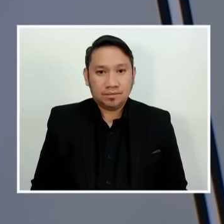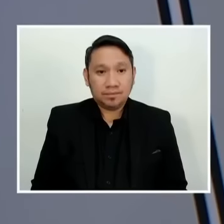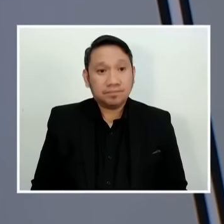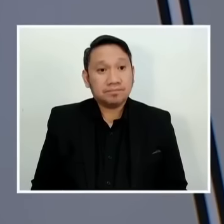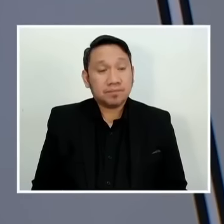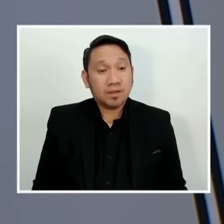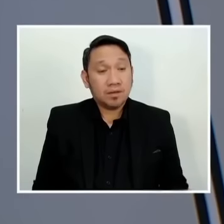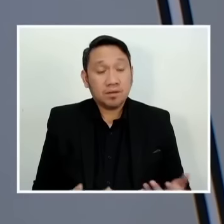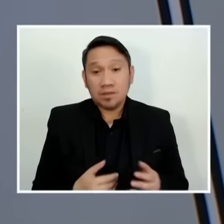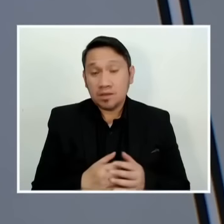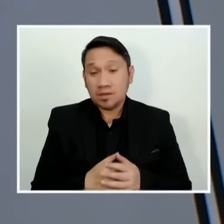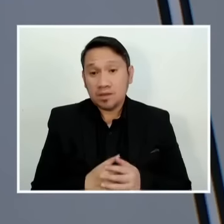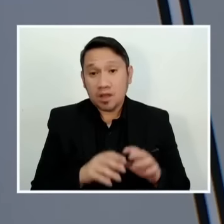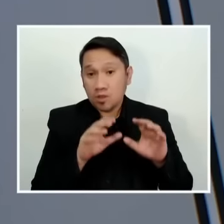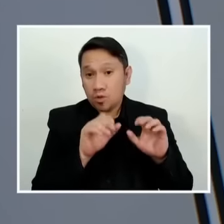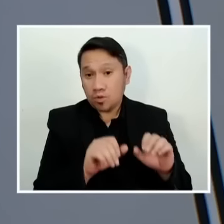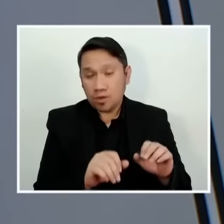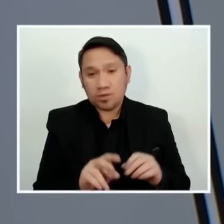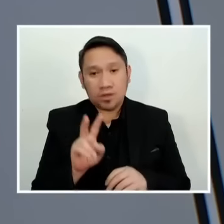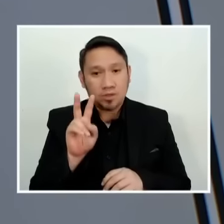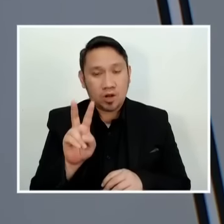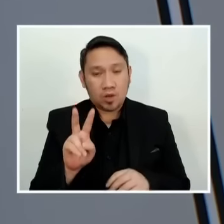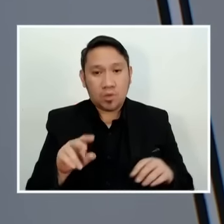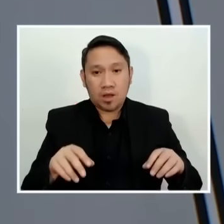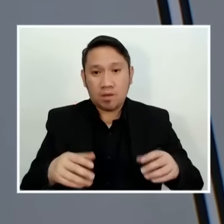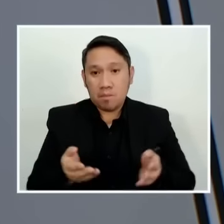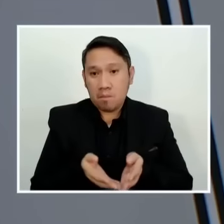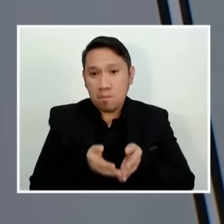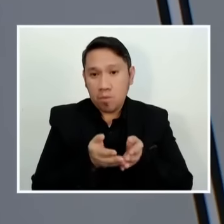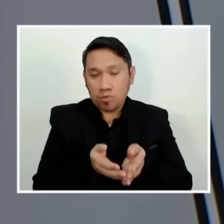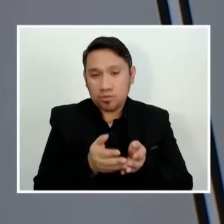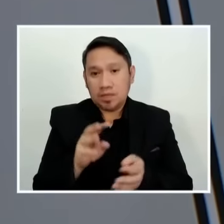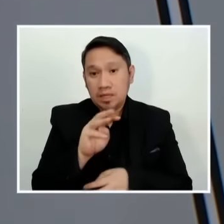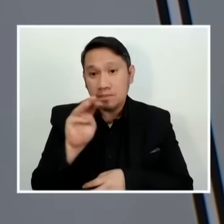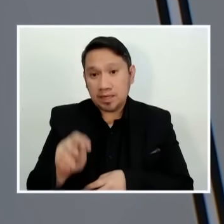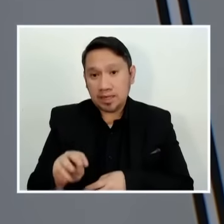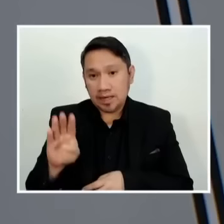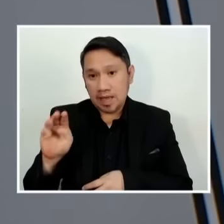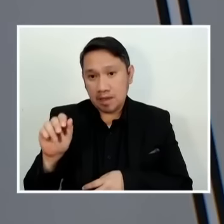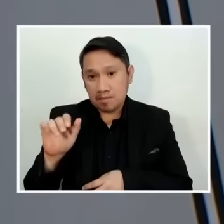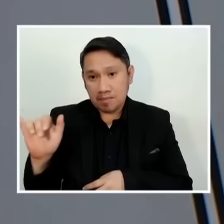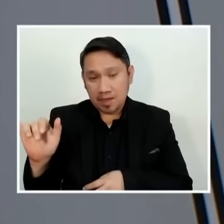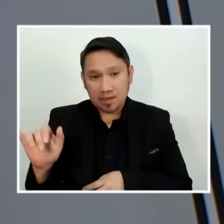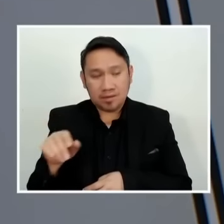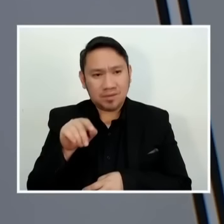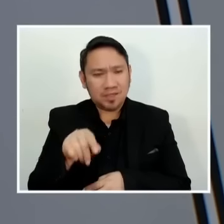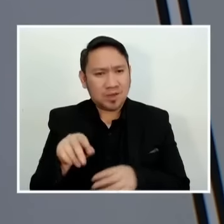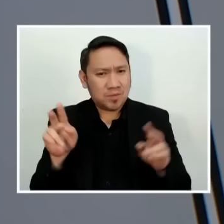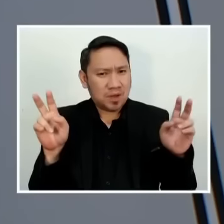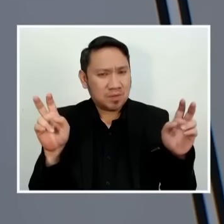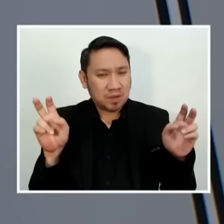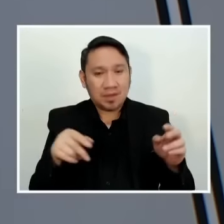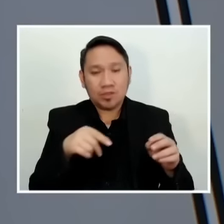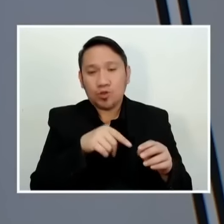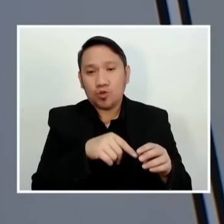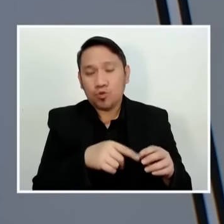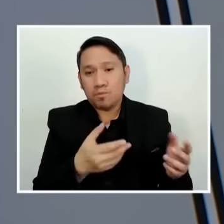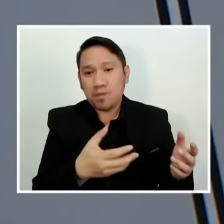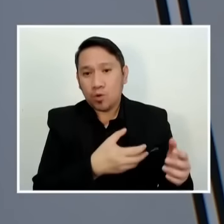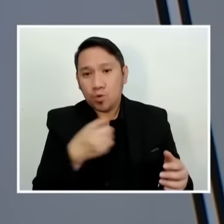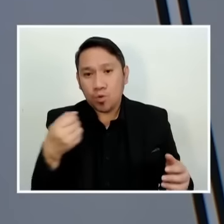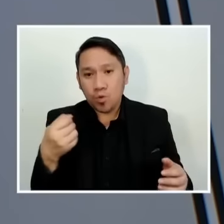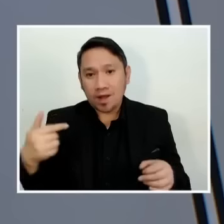Nasabat ng Philippine Coast Guard ang 2 motorboat sa Manila Bay na sangkot umano sa paihi scheme o oil smuggling. Arestado